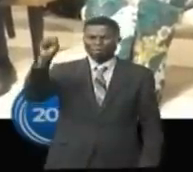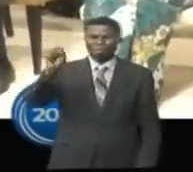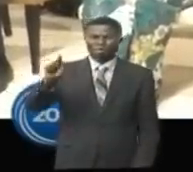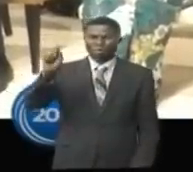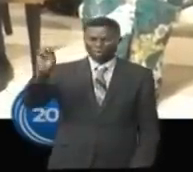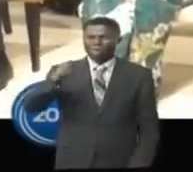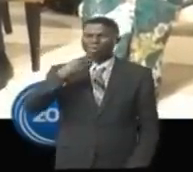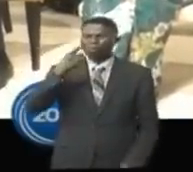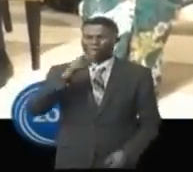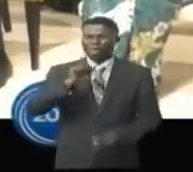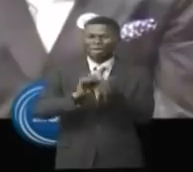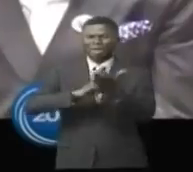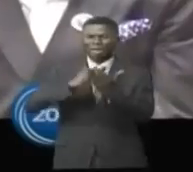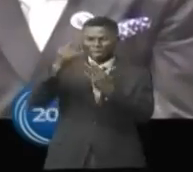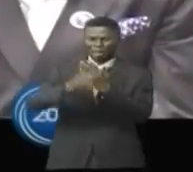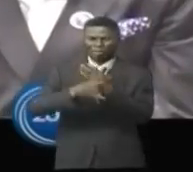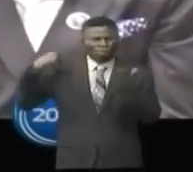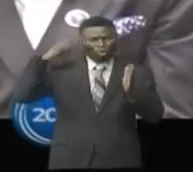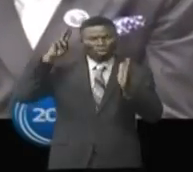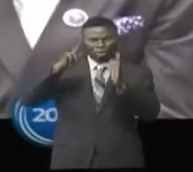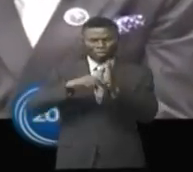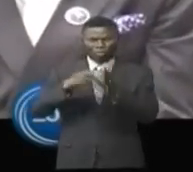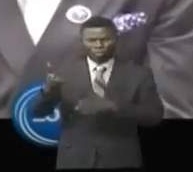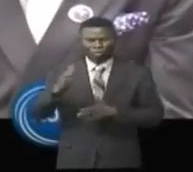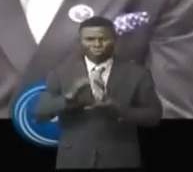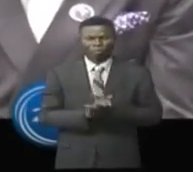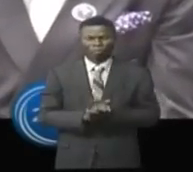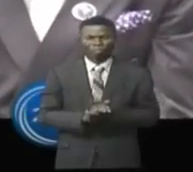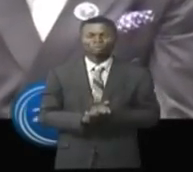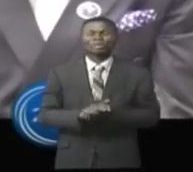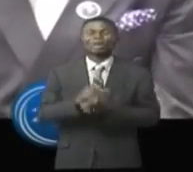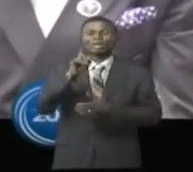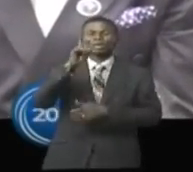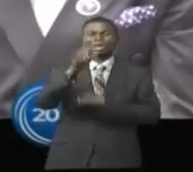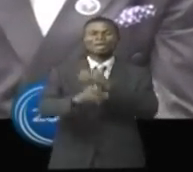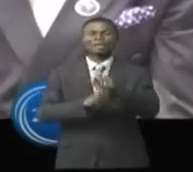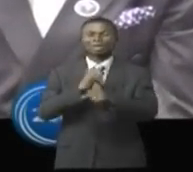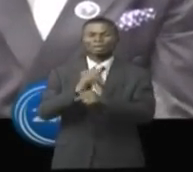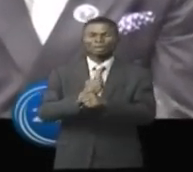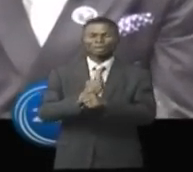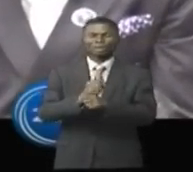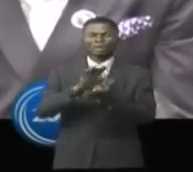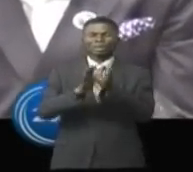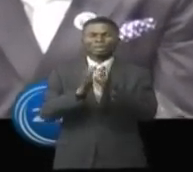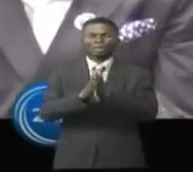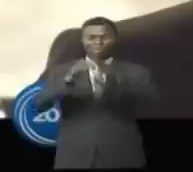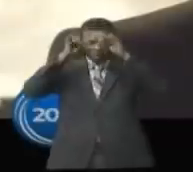œuvre des différents programmes du gouvernement. Lors de son mandat à la tête